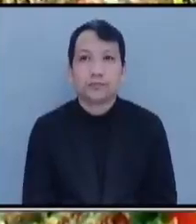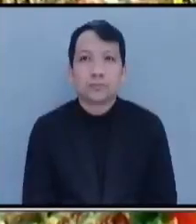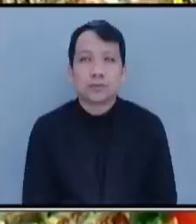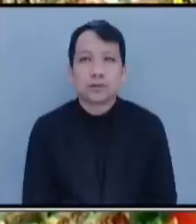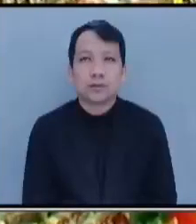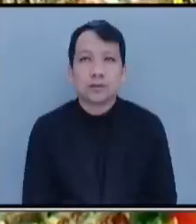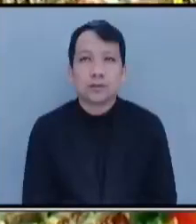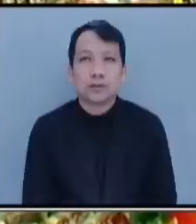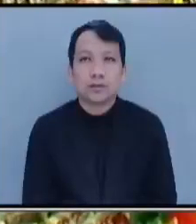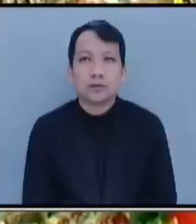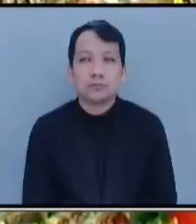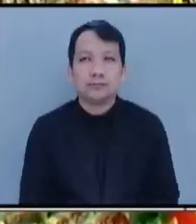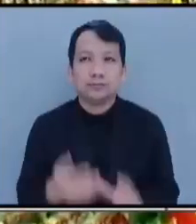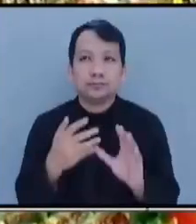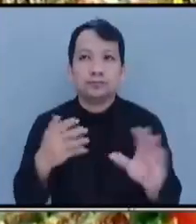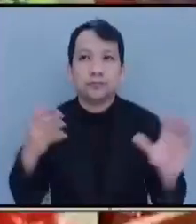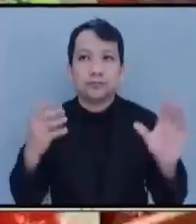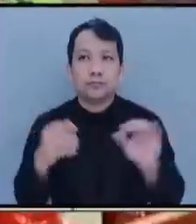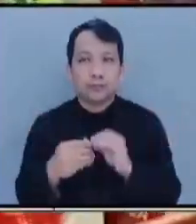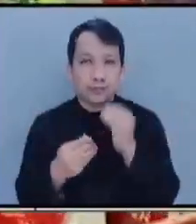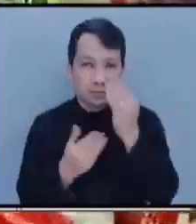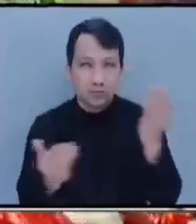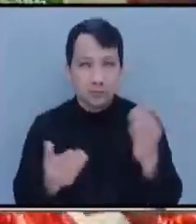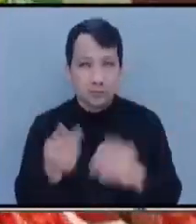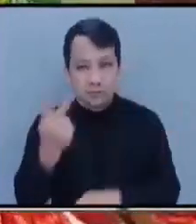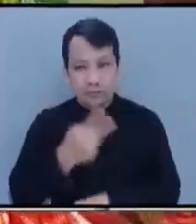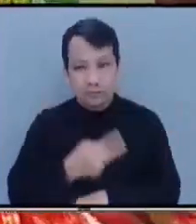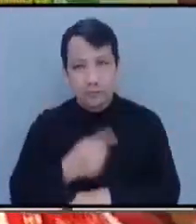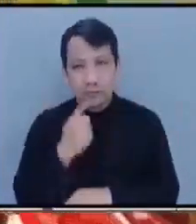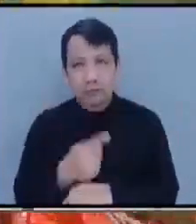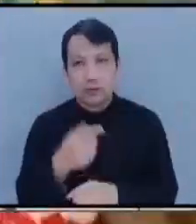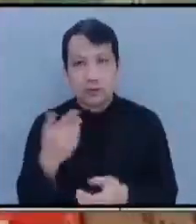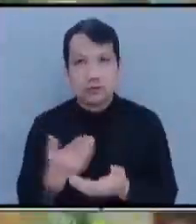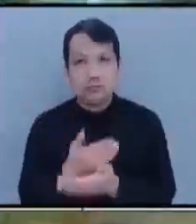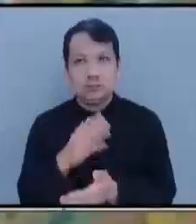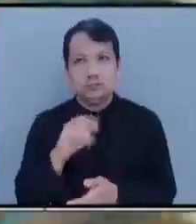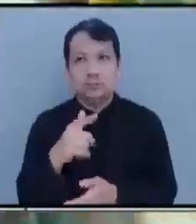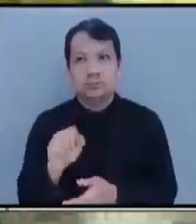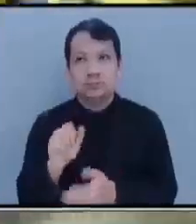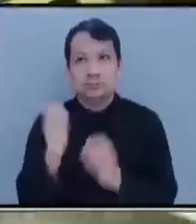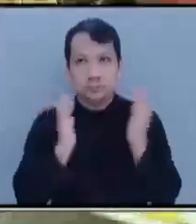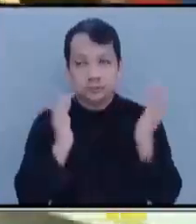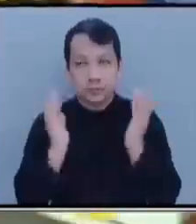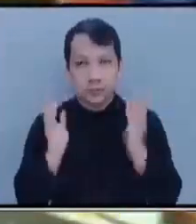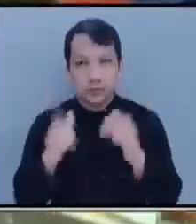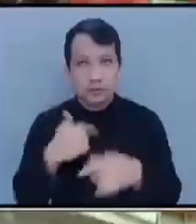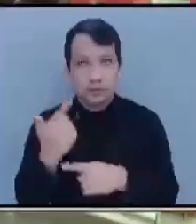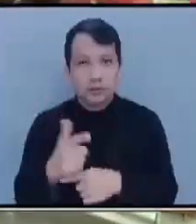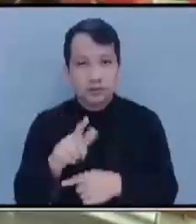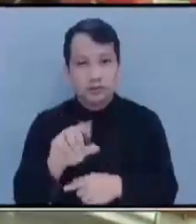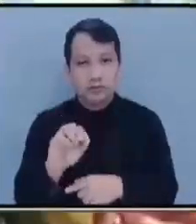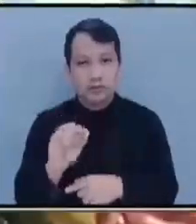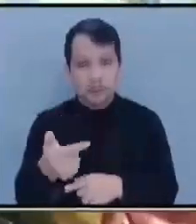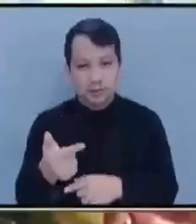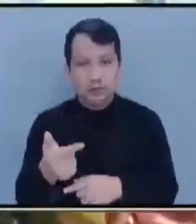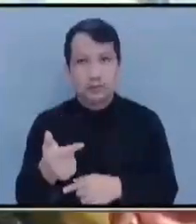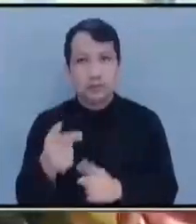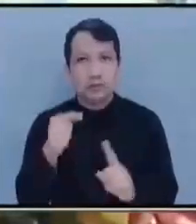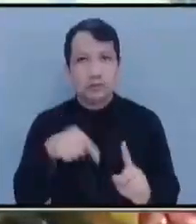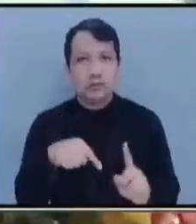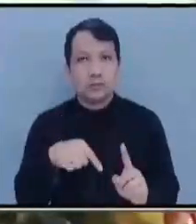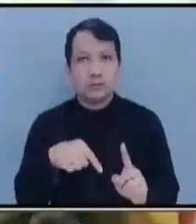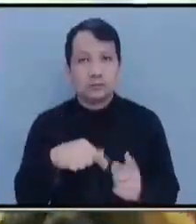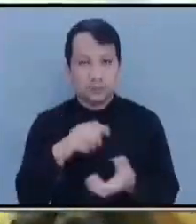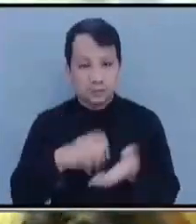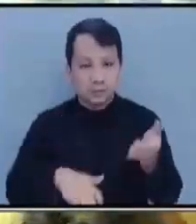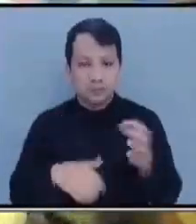Pinilahan ng ilan nating kababayan ang dalawang araw na bagong Pilipinas Servicio Fair sa Lawag City. Tampok dyan ang diskwento caravan ng